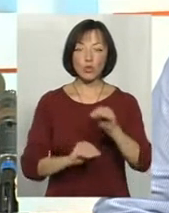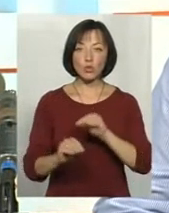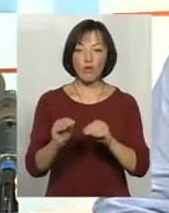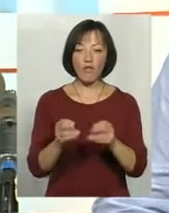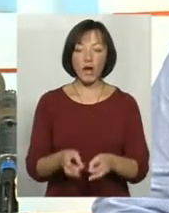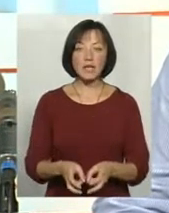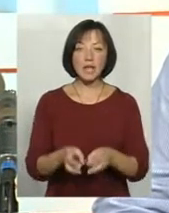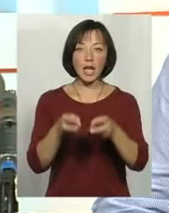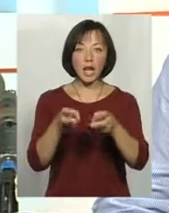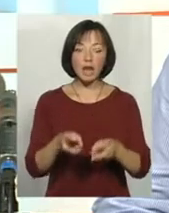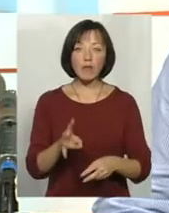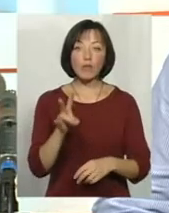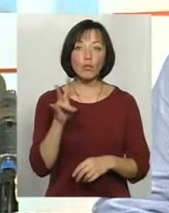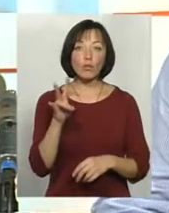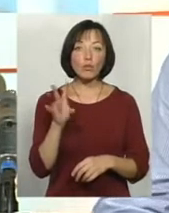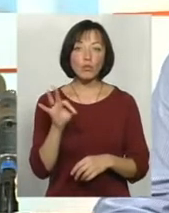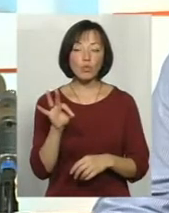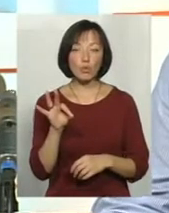Ну,